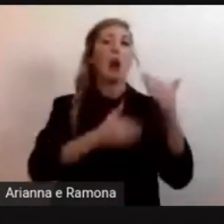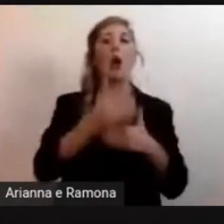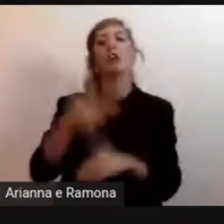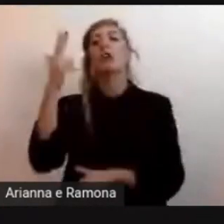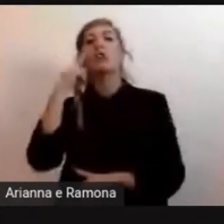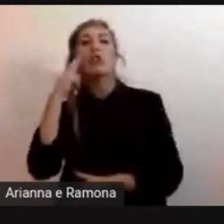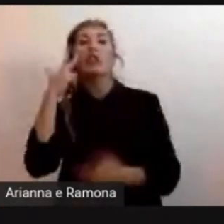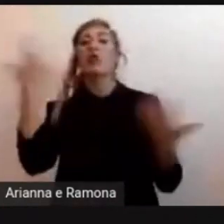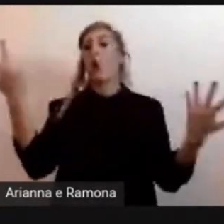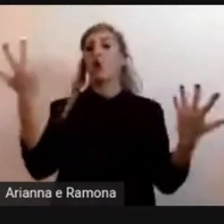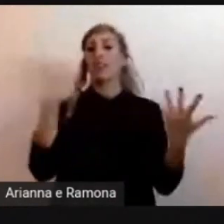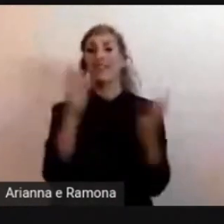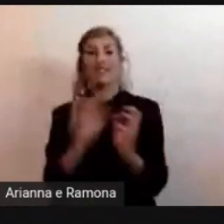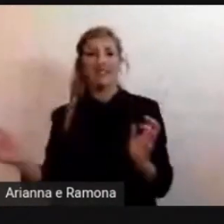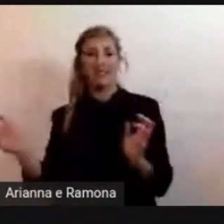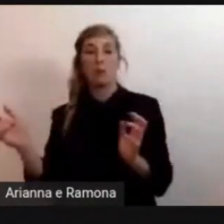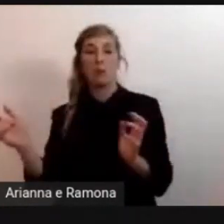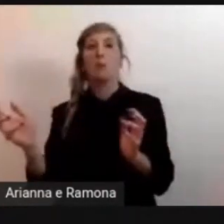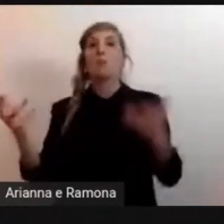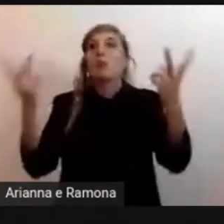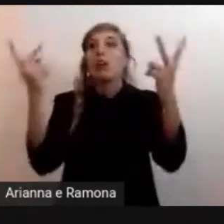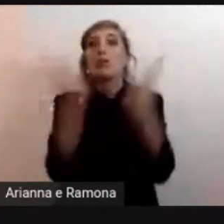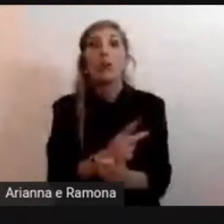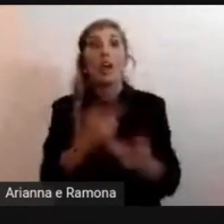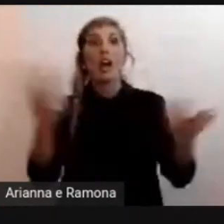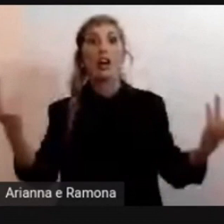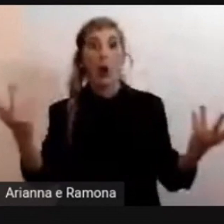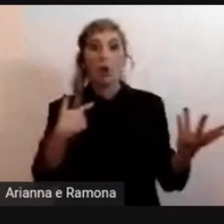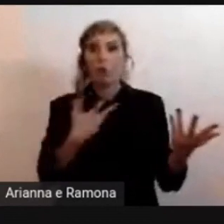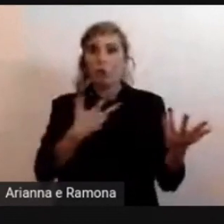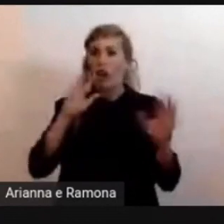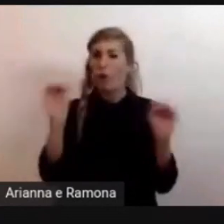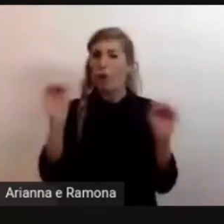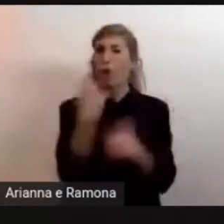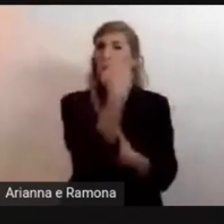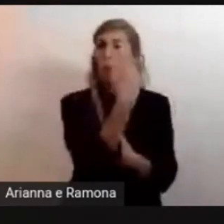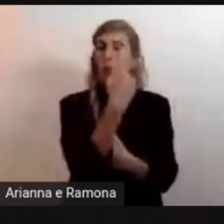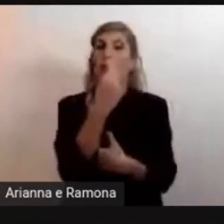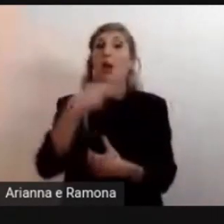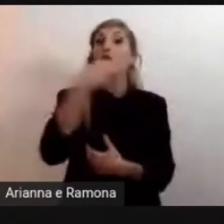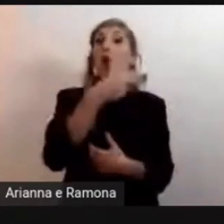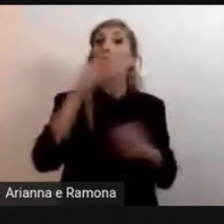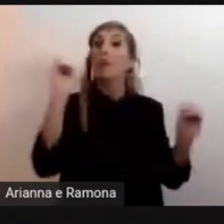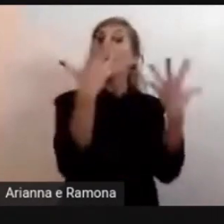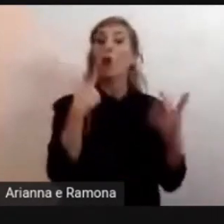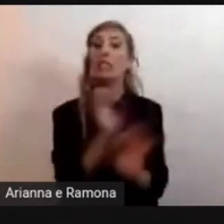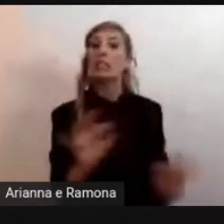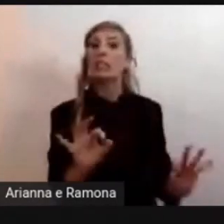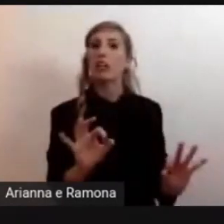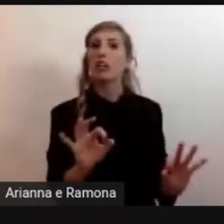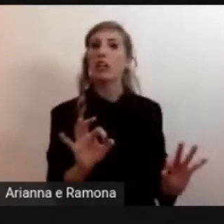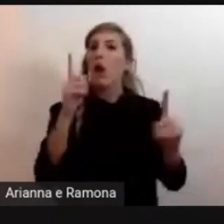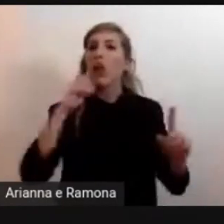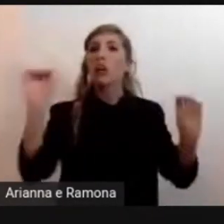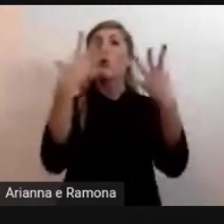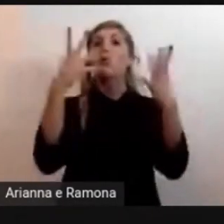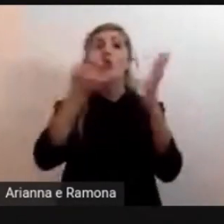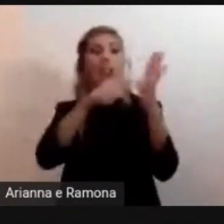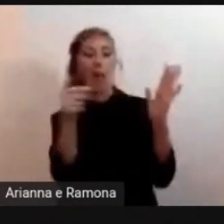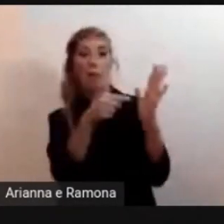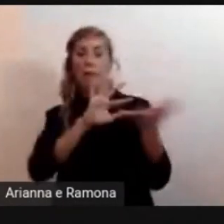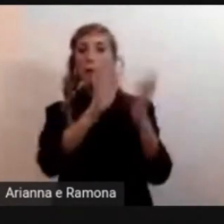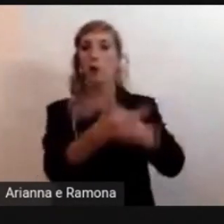religioso per la verità vi è però una grande rivoluzione che non è classificata come tale e della rivoluzione del